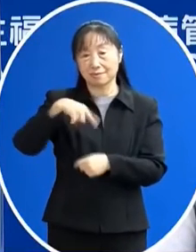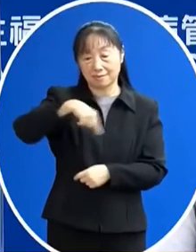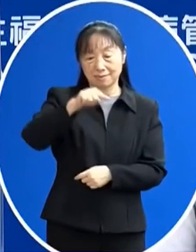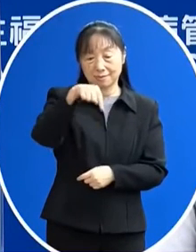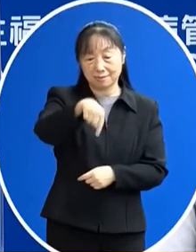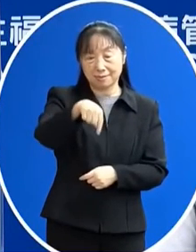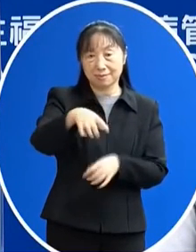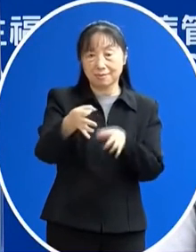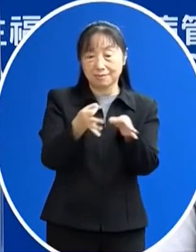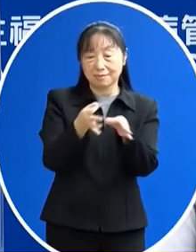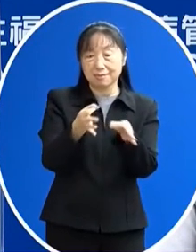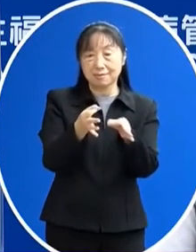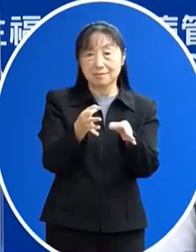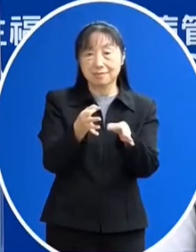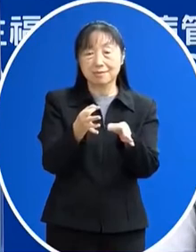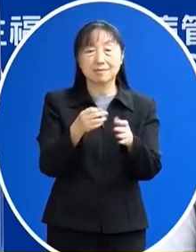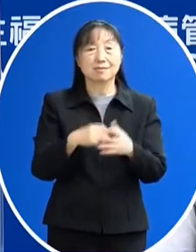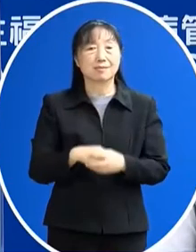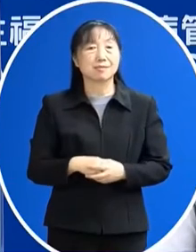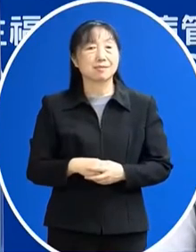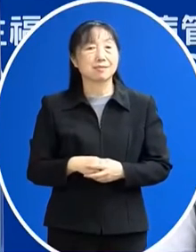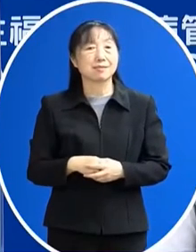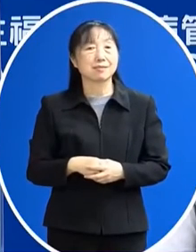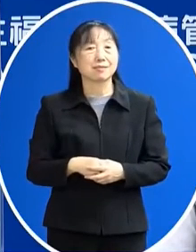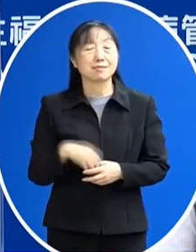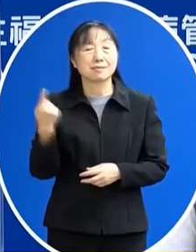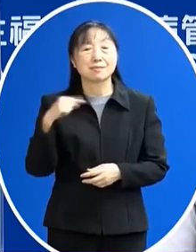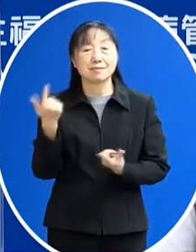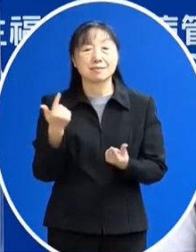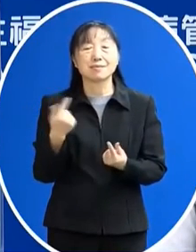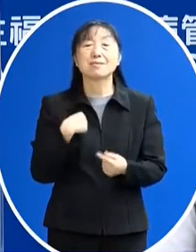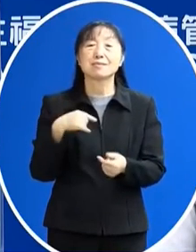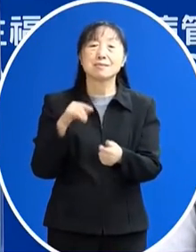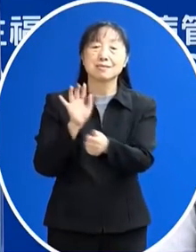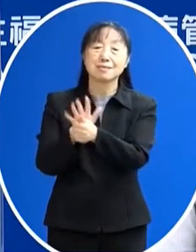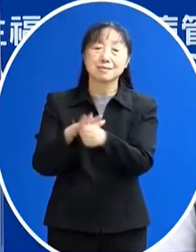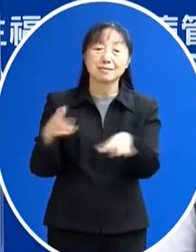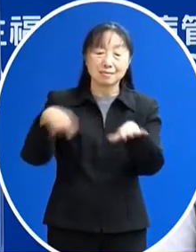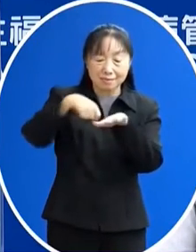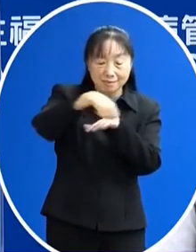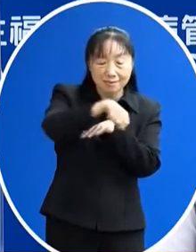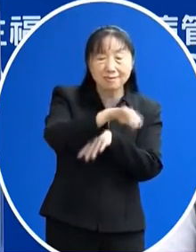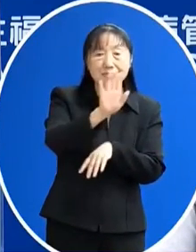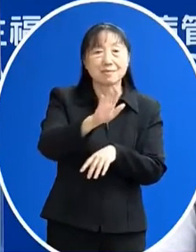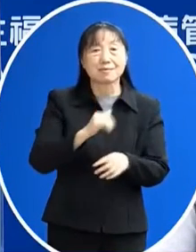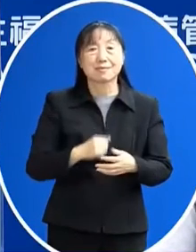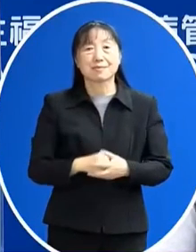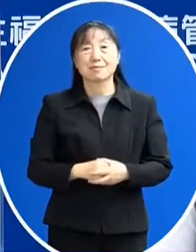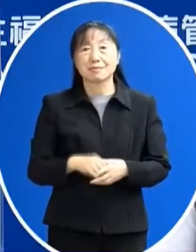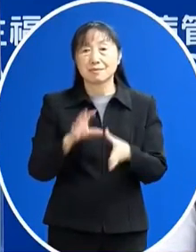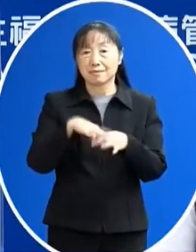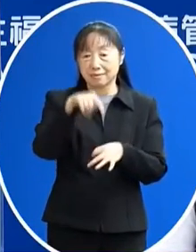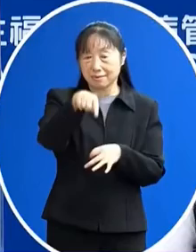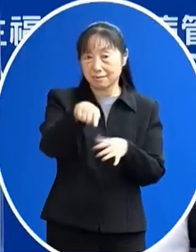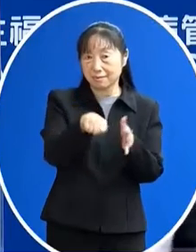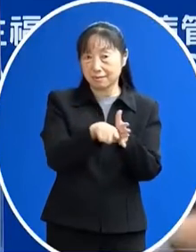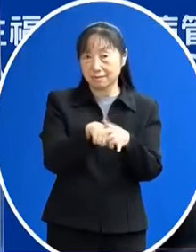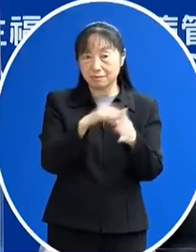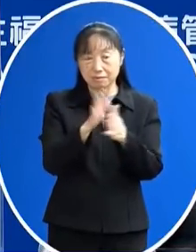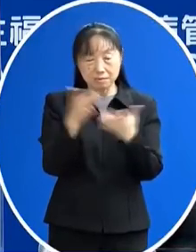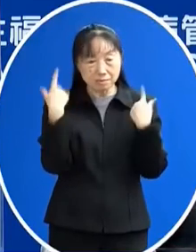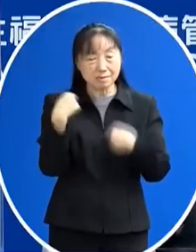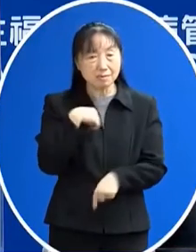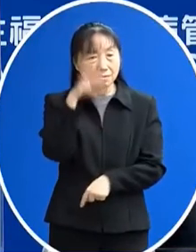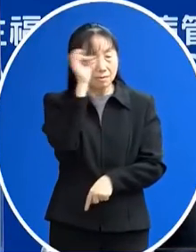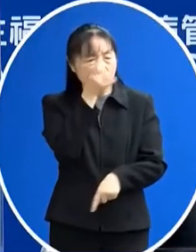去做相关，就说接受服务了，然后他的那个时候都一直找不到，